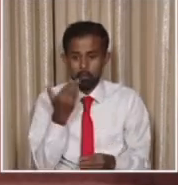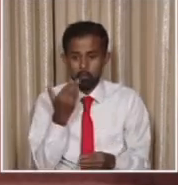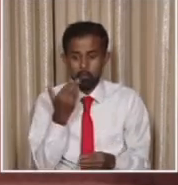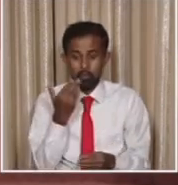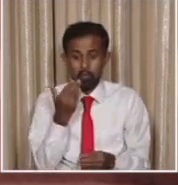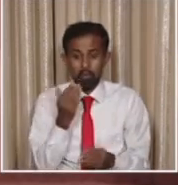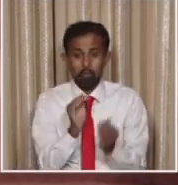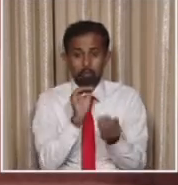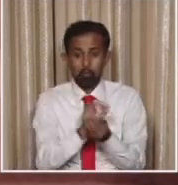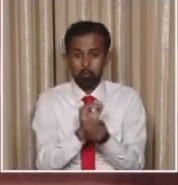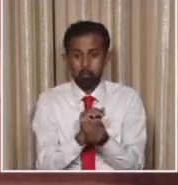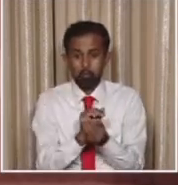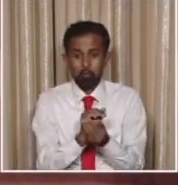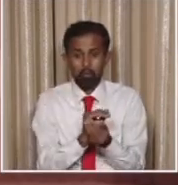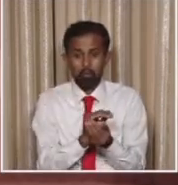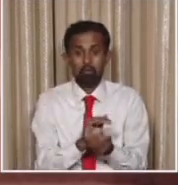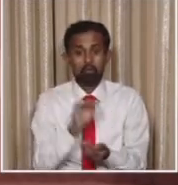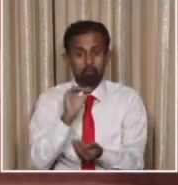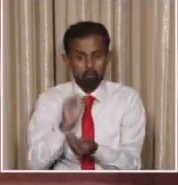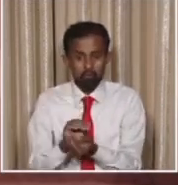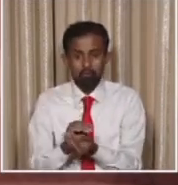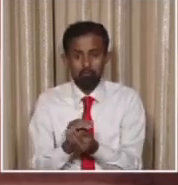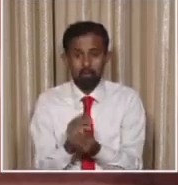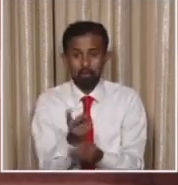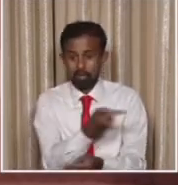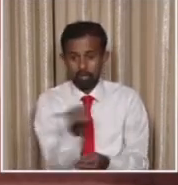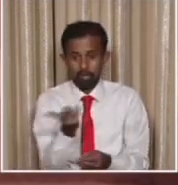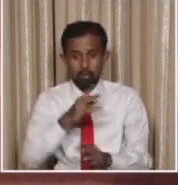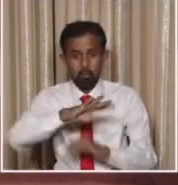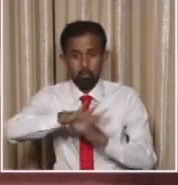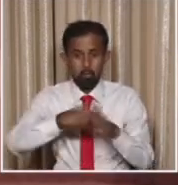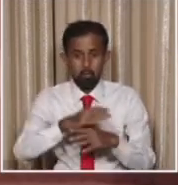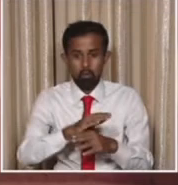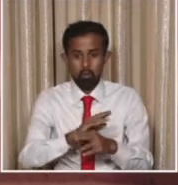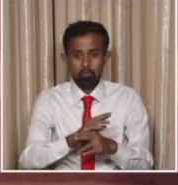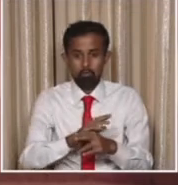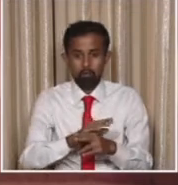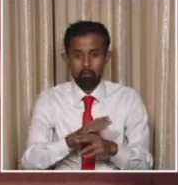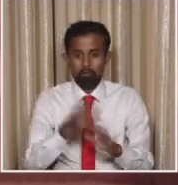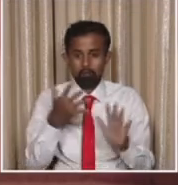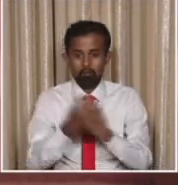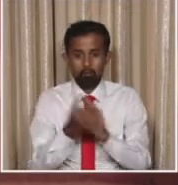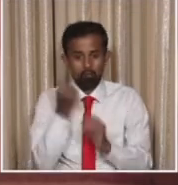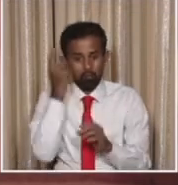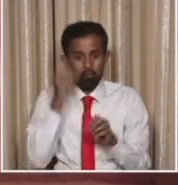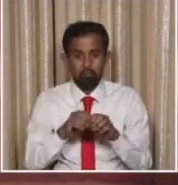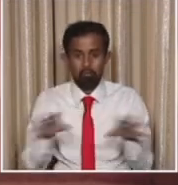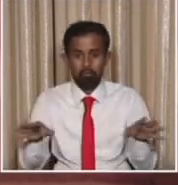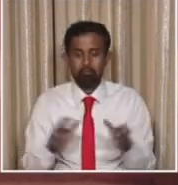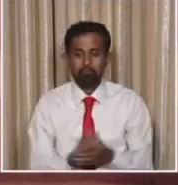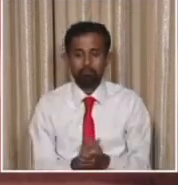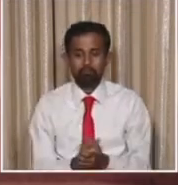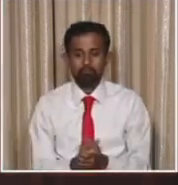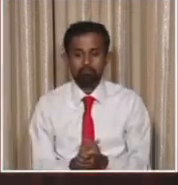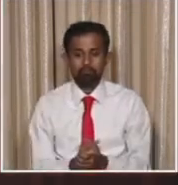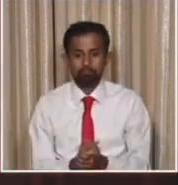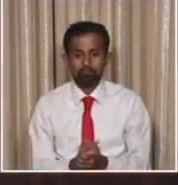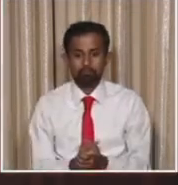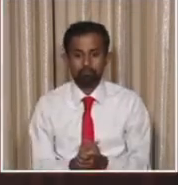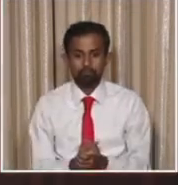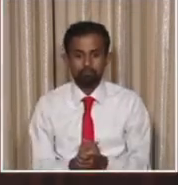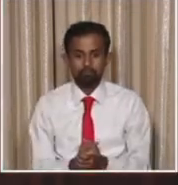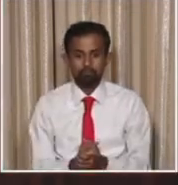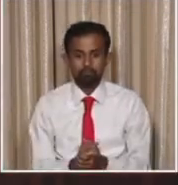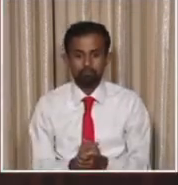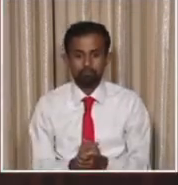සංරක්ෂිත වනාන්තර නෙවෙයි රක්ෂිත වනාන්තර කියන එක. දෙක ඔබතුමාට පැටලැවිලා සභාවට වැරදි මතයක් එනවා ඒක. දෙන්න ගරු සභාපතිතුමනි මට